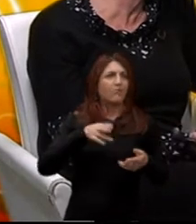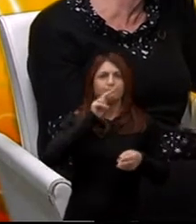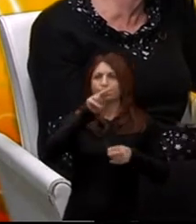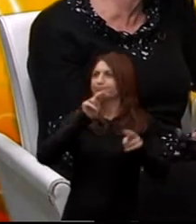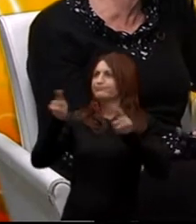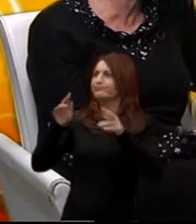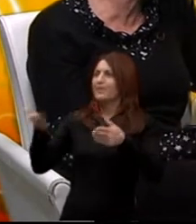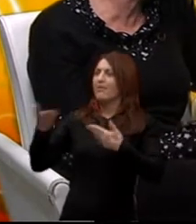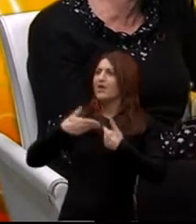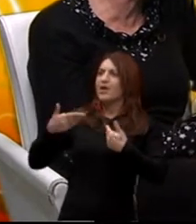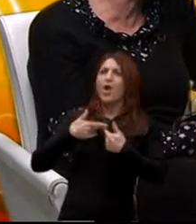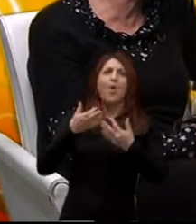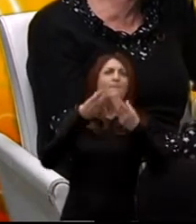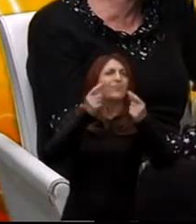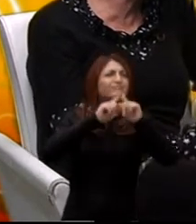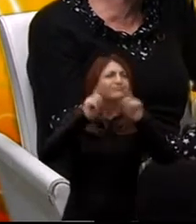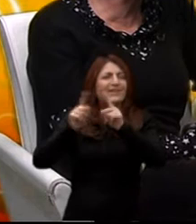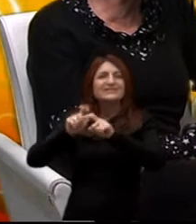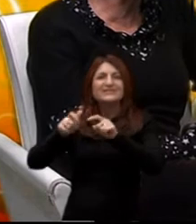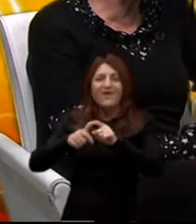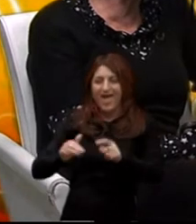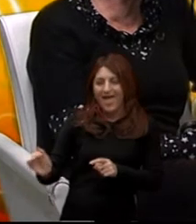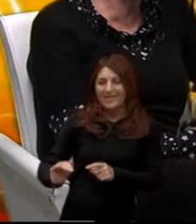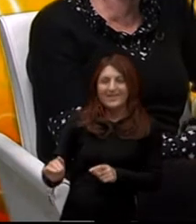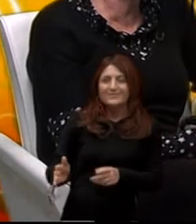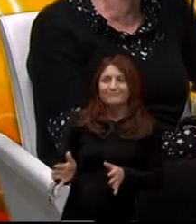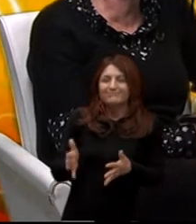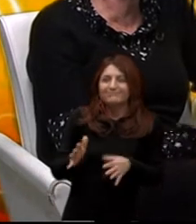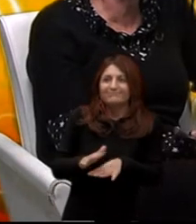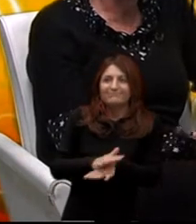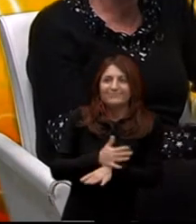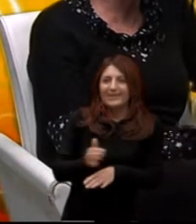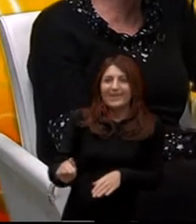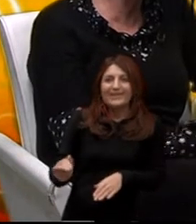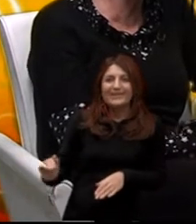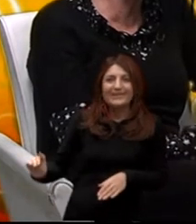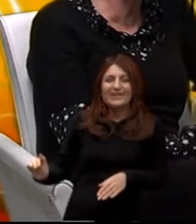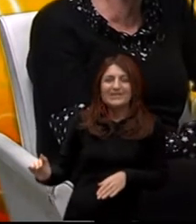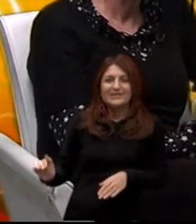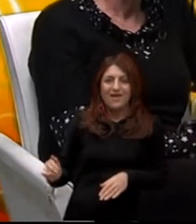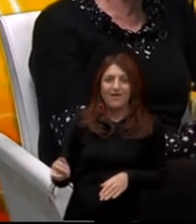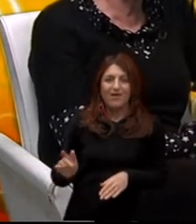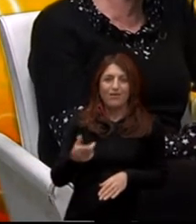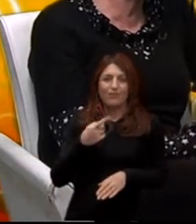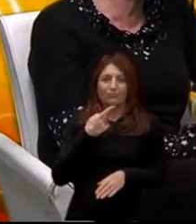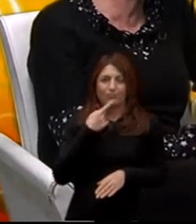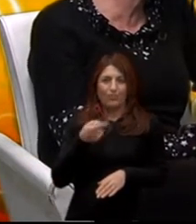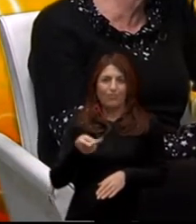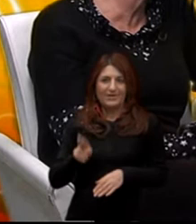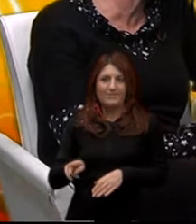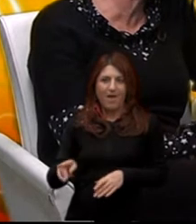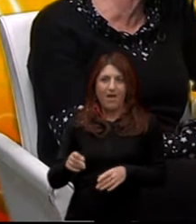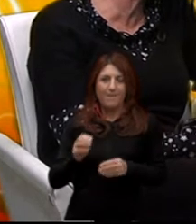Znači, mi nismo ni svjesni koliko podražaja obrađujemo, a kod djece, znači, djeca se kod takvih problema